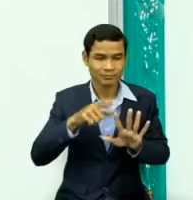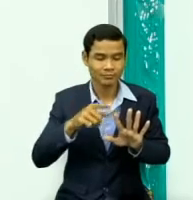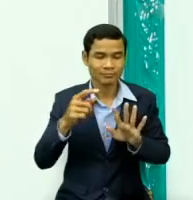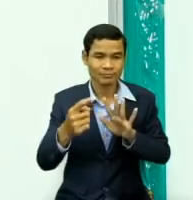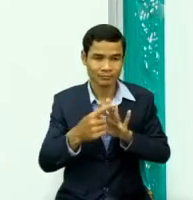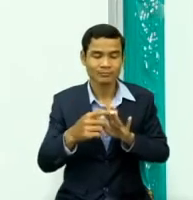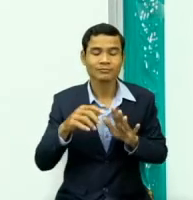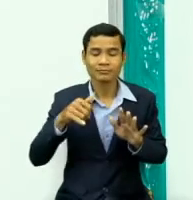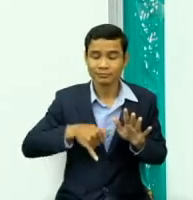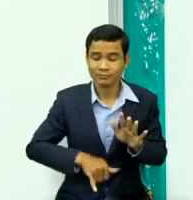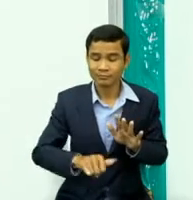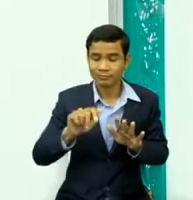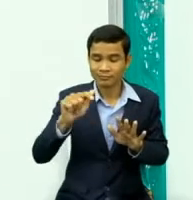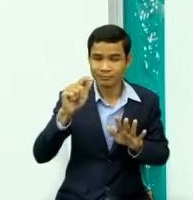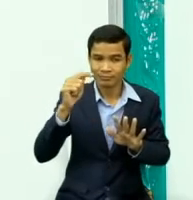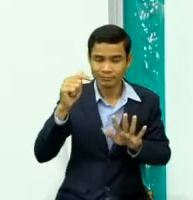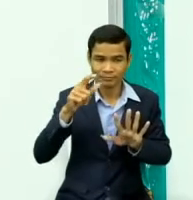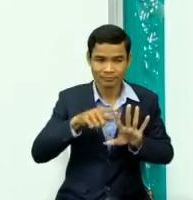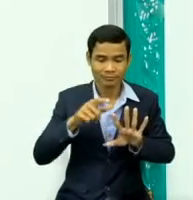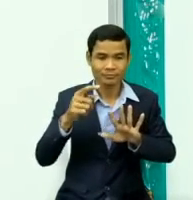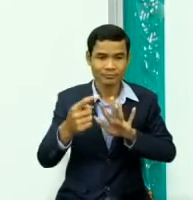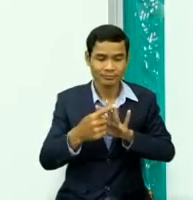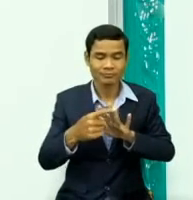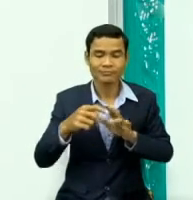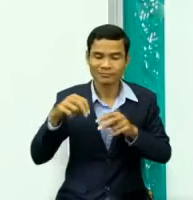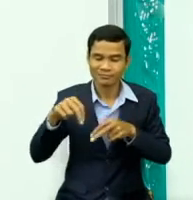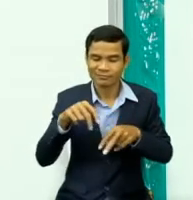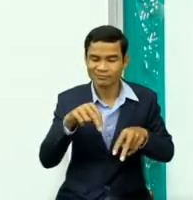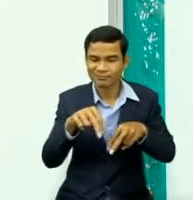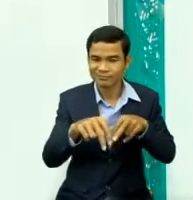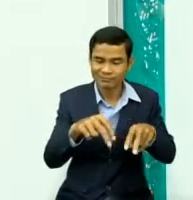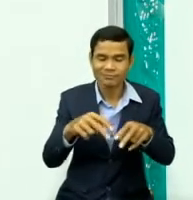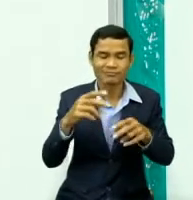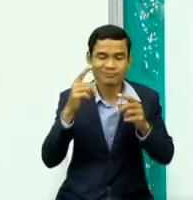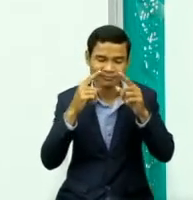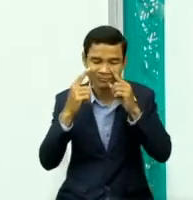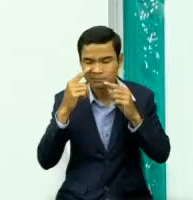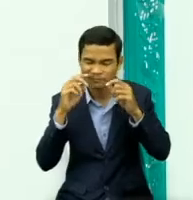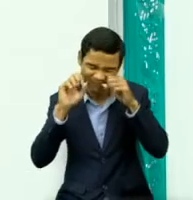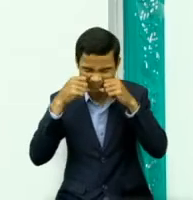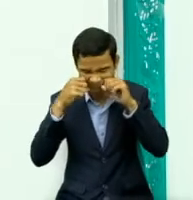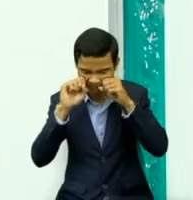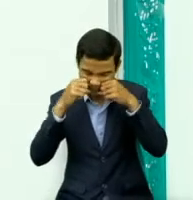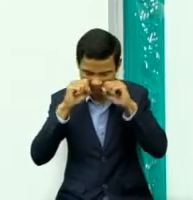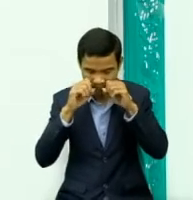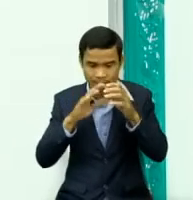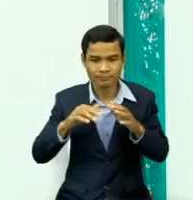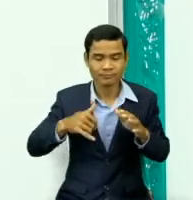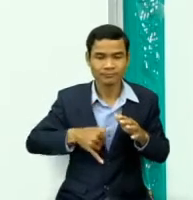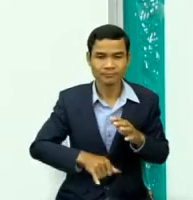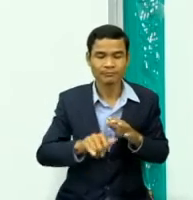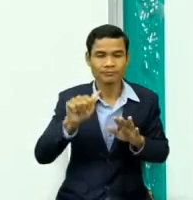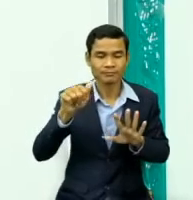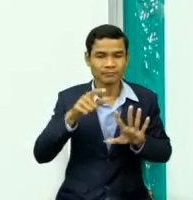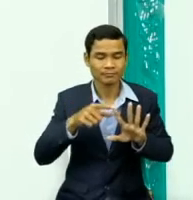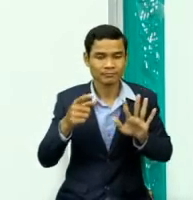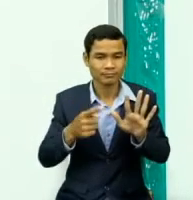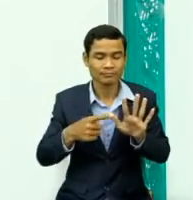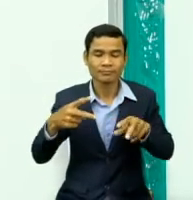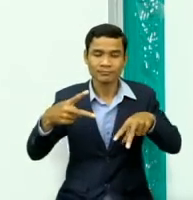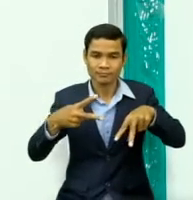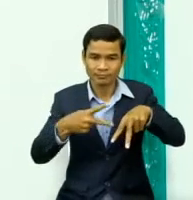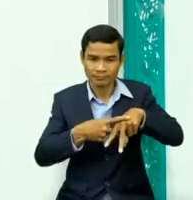chào ngô đà lệ lá dung ngài ngô chào nhà bô chào